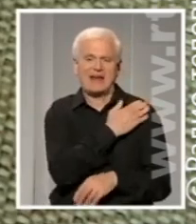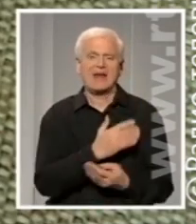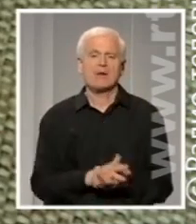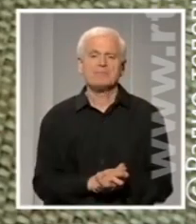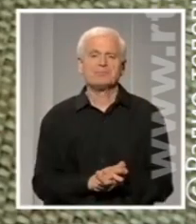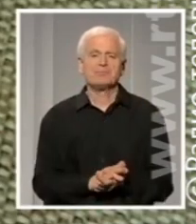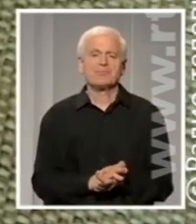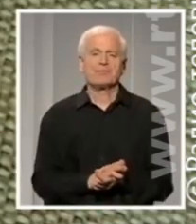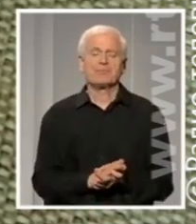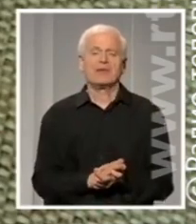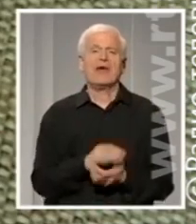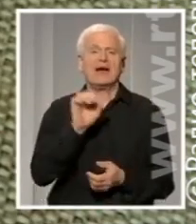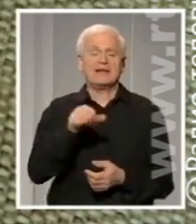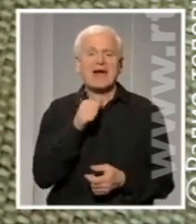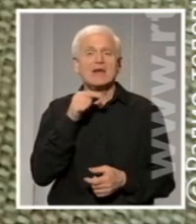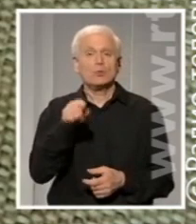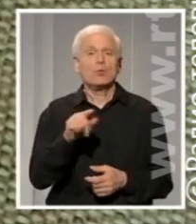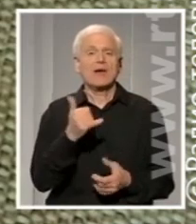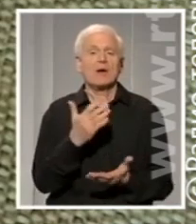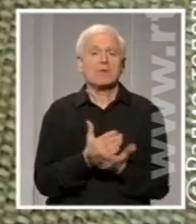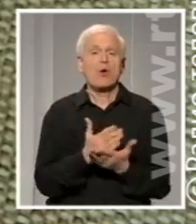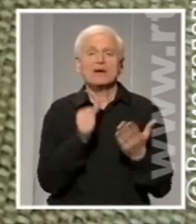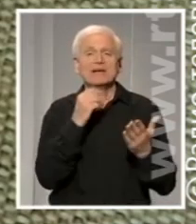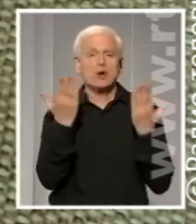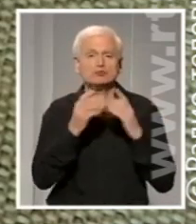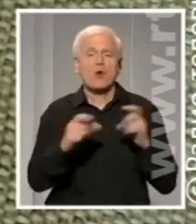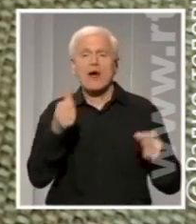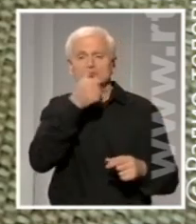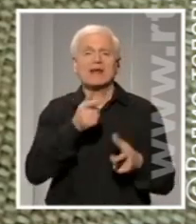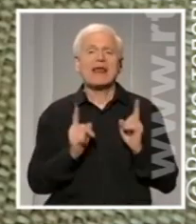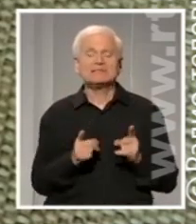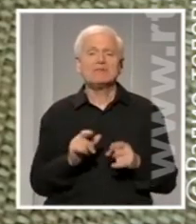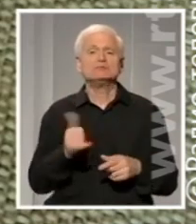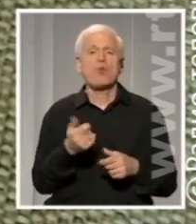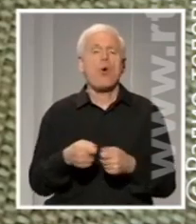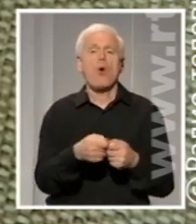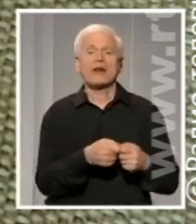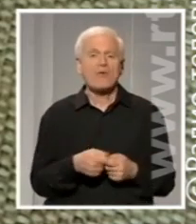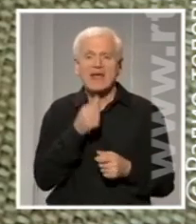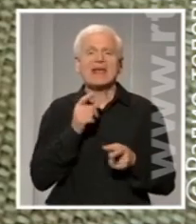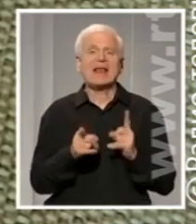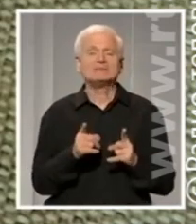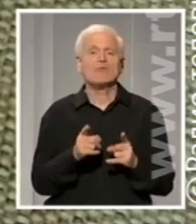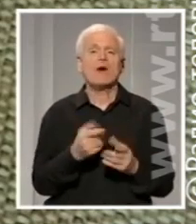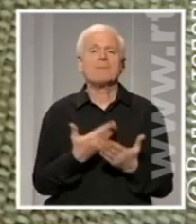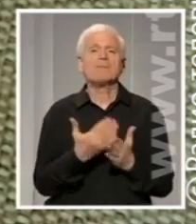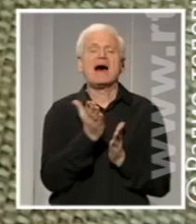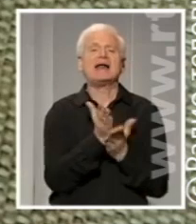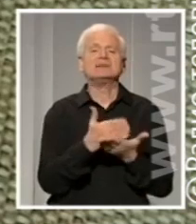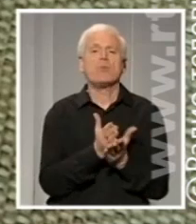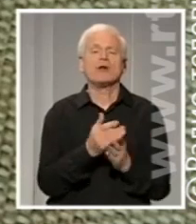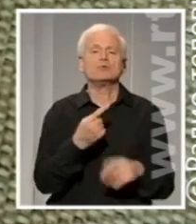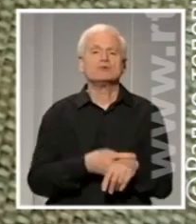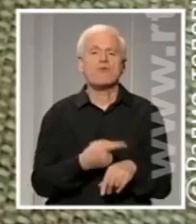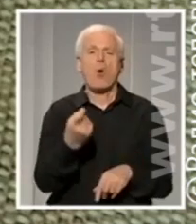reklo, da je tu bilo i škola čiji su nastavnici organizovali i nastavu po rasporedu časova